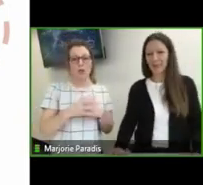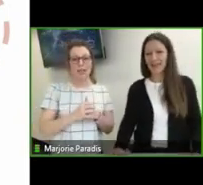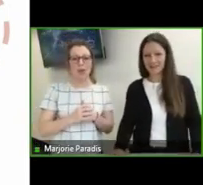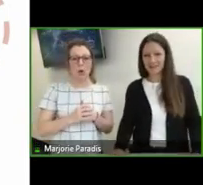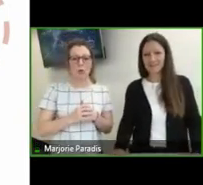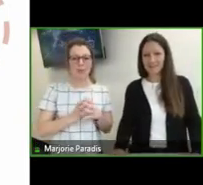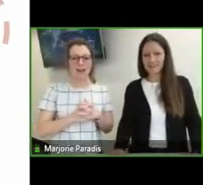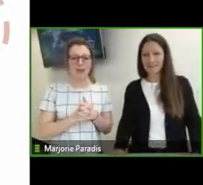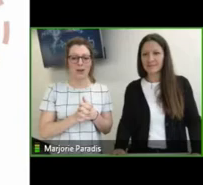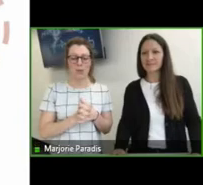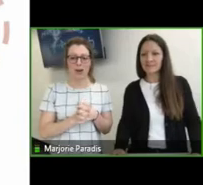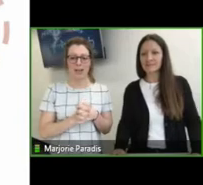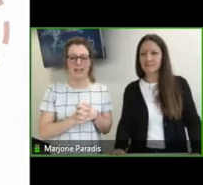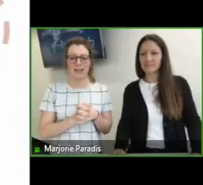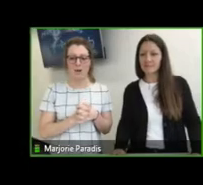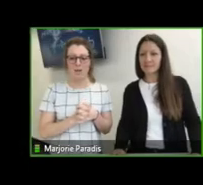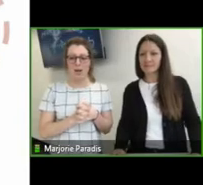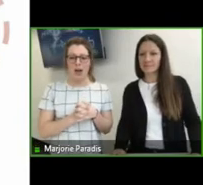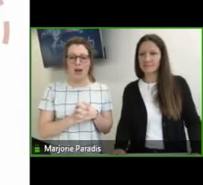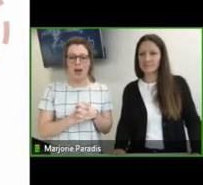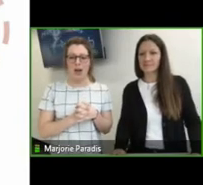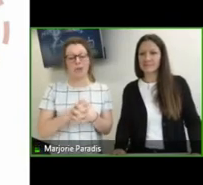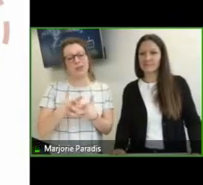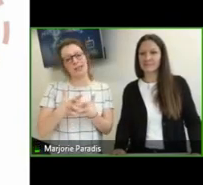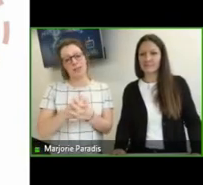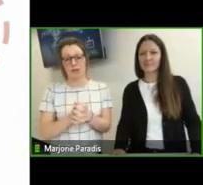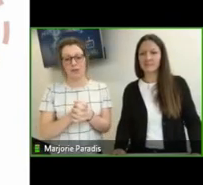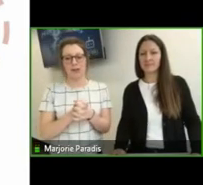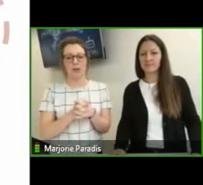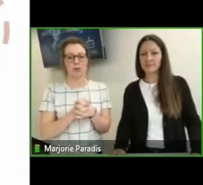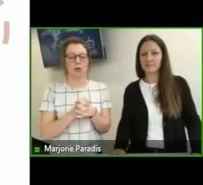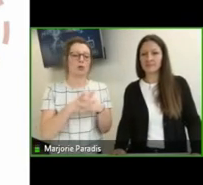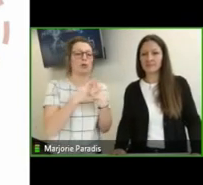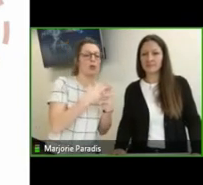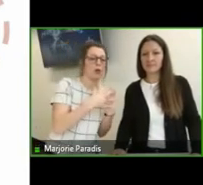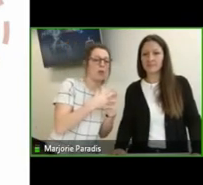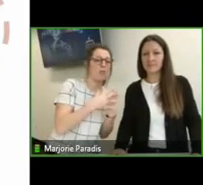lieux ou les zones où vous avez un pouvoir d'action. Puis, c'est ce qui a fait finalement